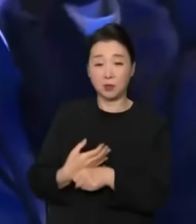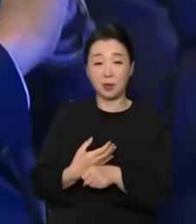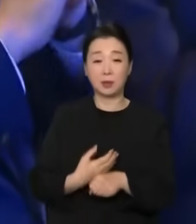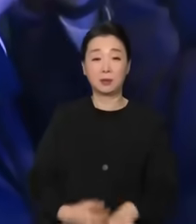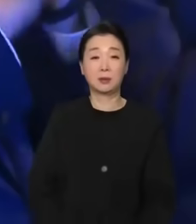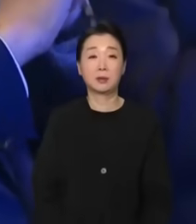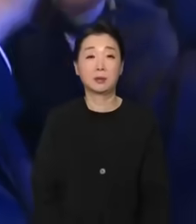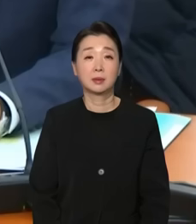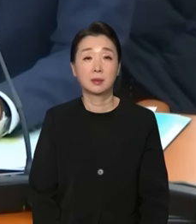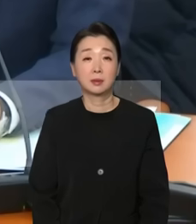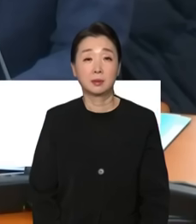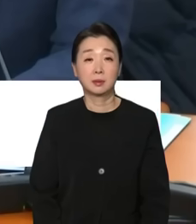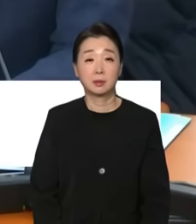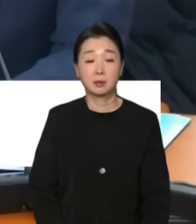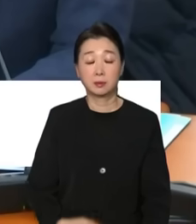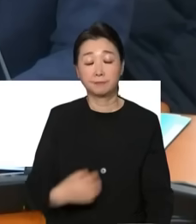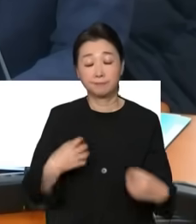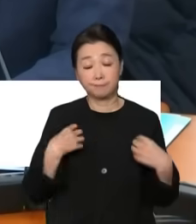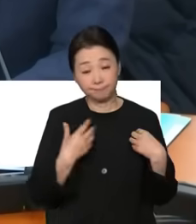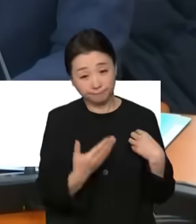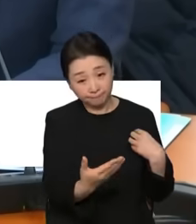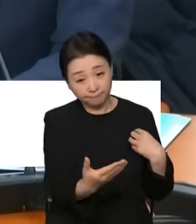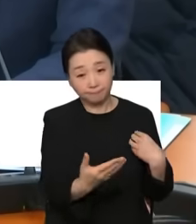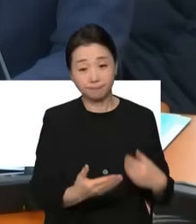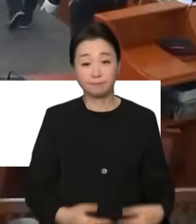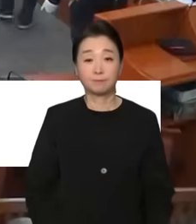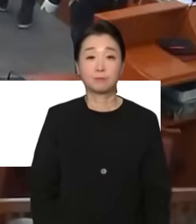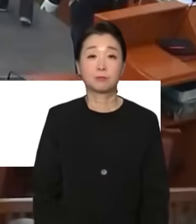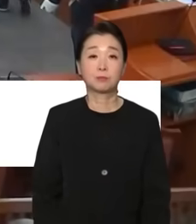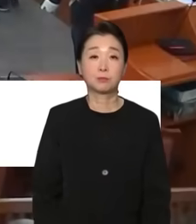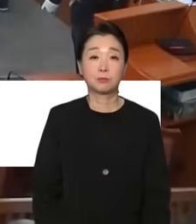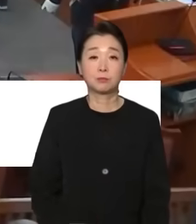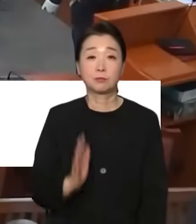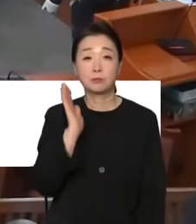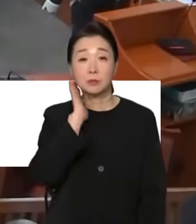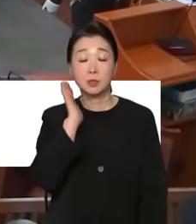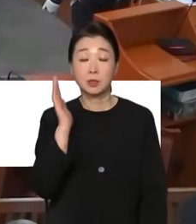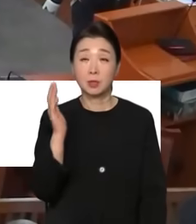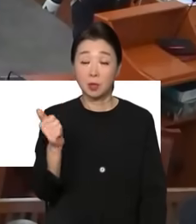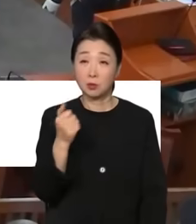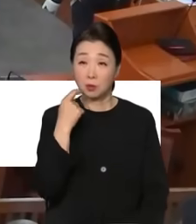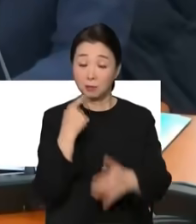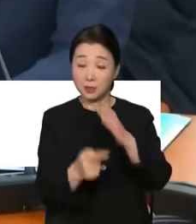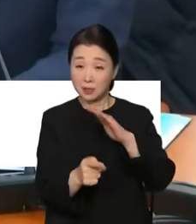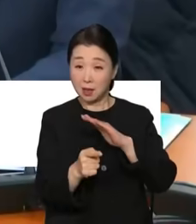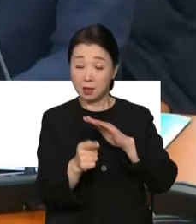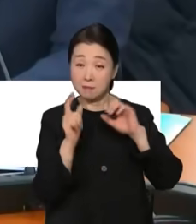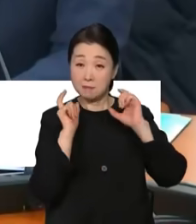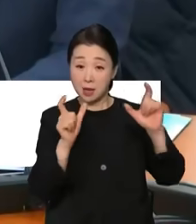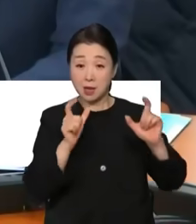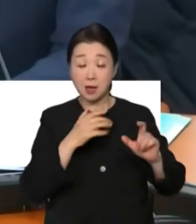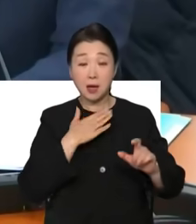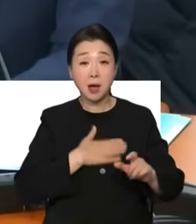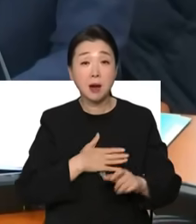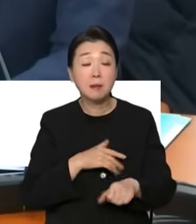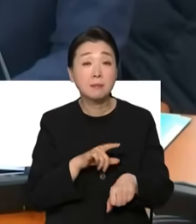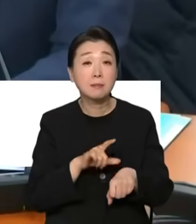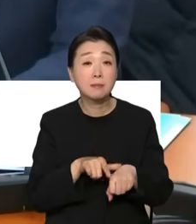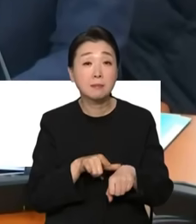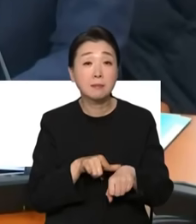있습니다 청장님 예 그 대통령 개 그 비상 개을 언제 알았나요